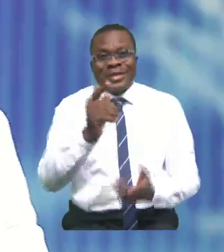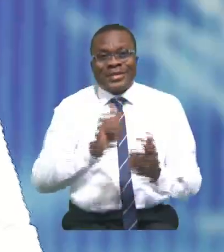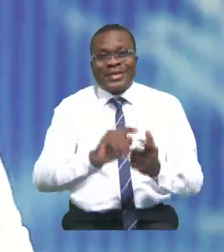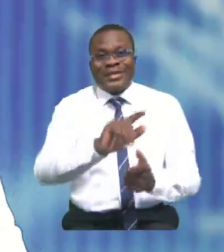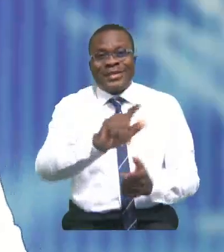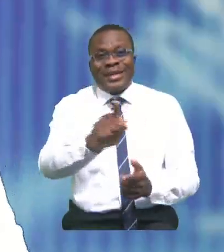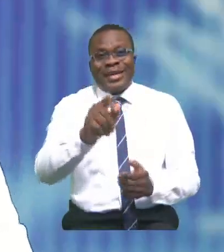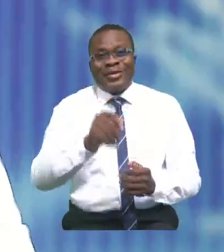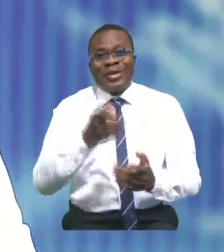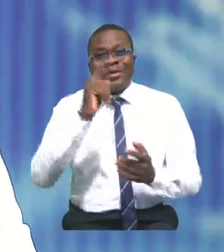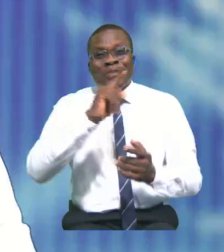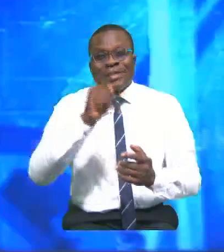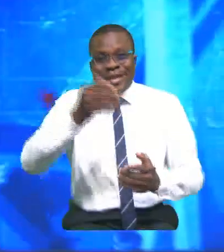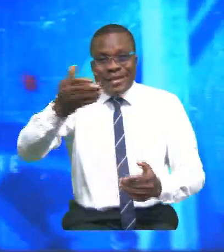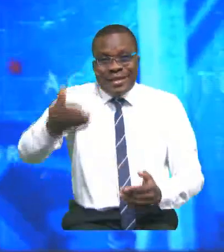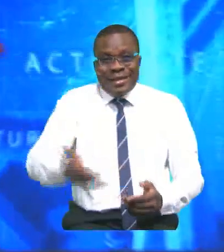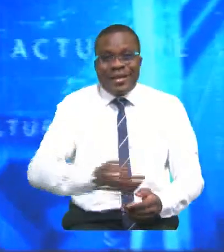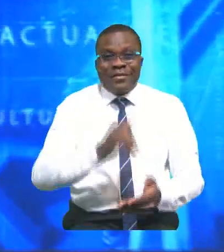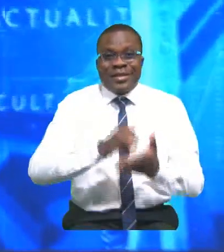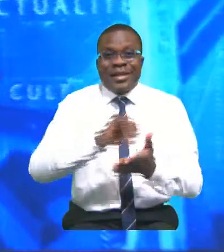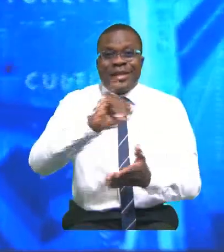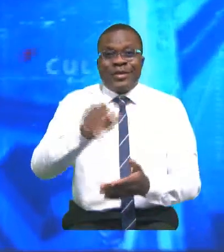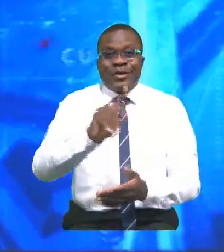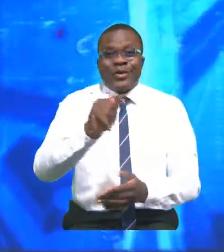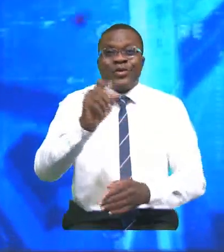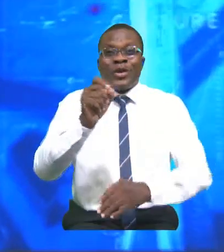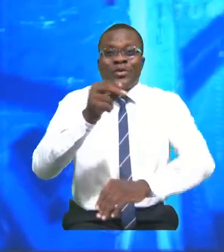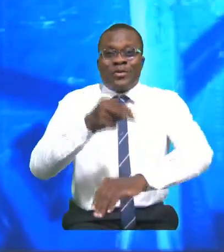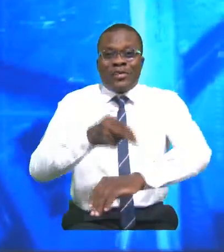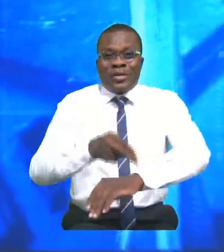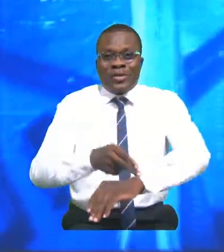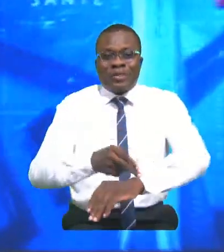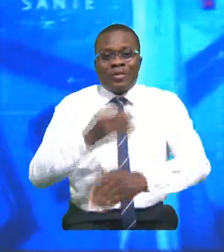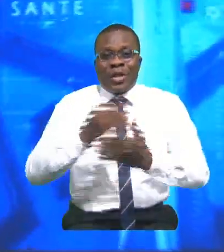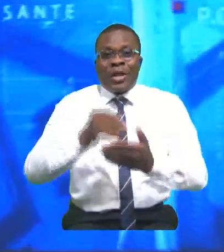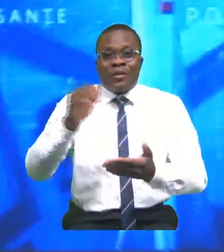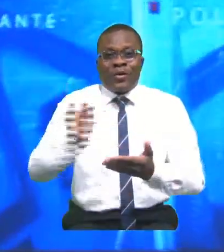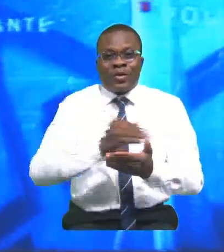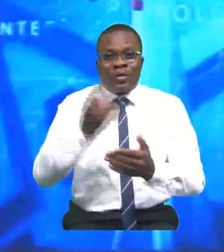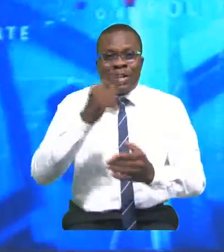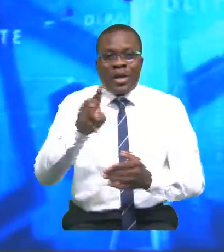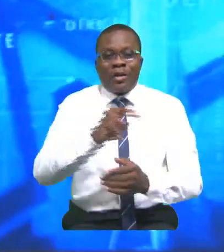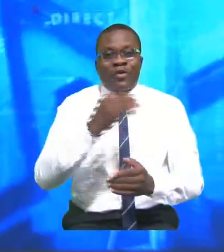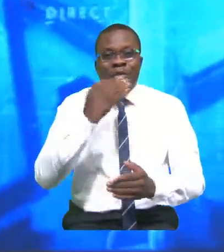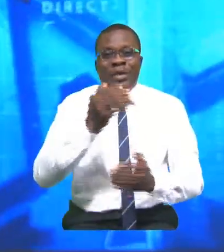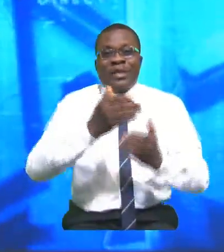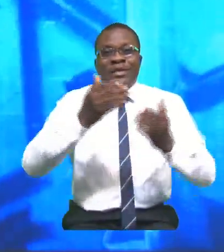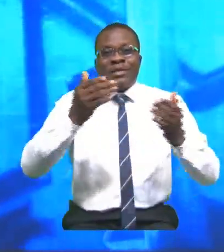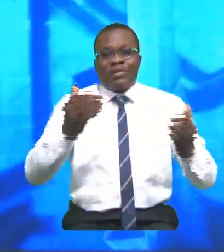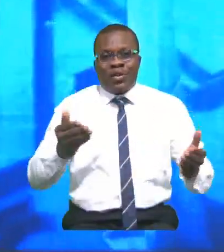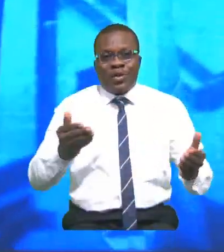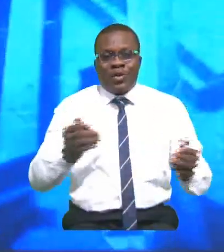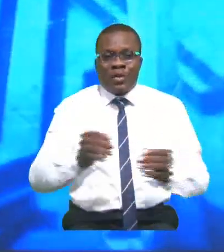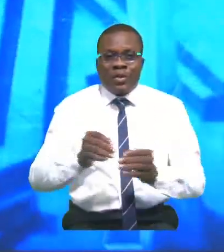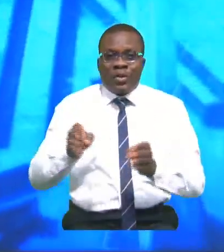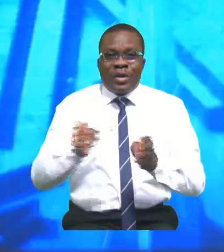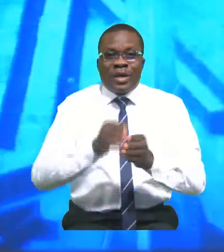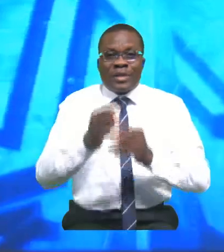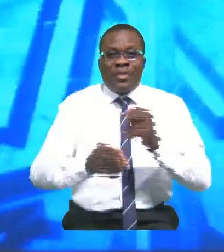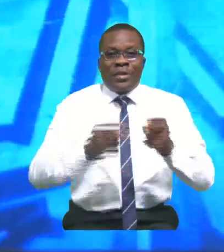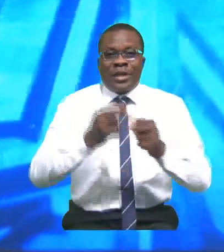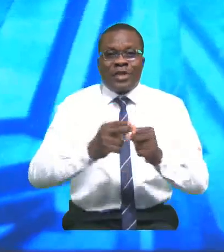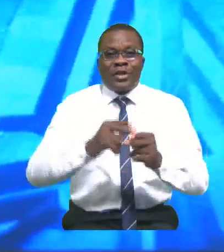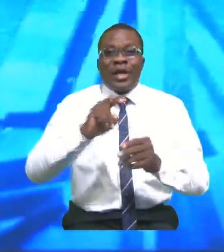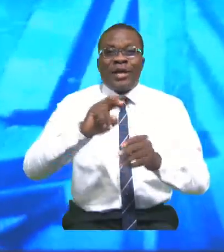d'avoir été l'invité de ce 20EUR et surtout bon concert à vous à merci beaucoup merci l'Assemblée nationale en République